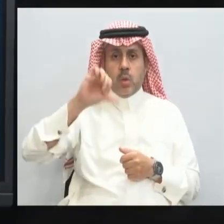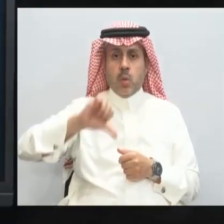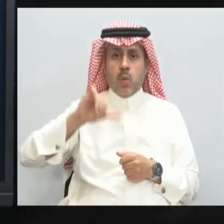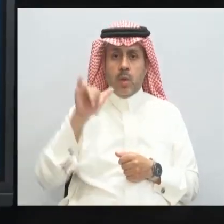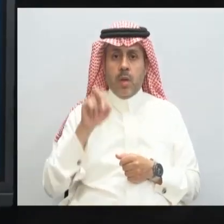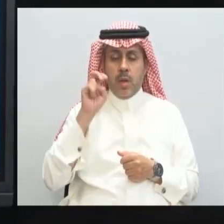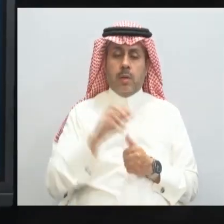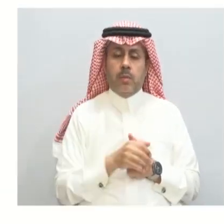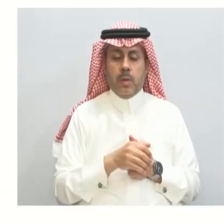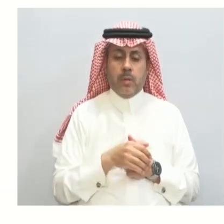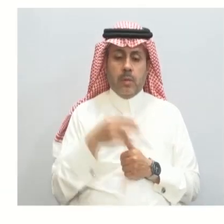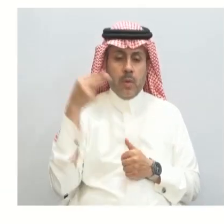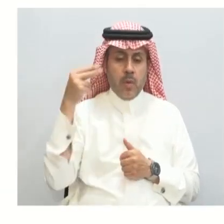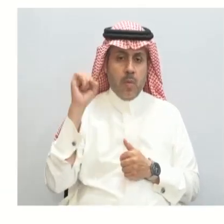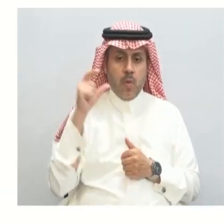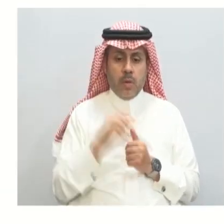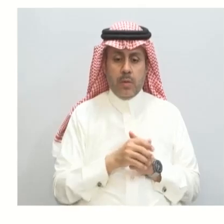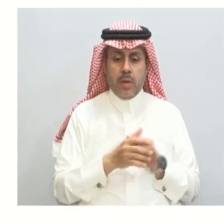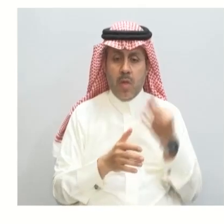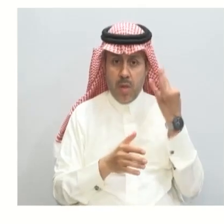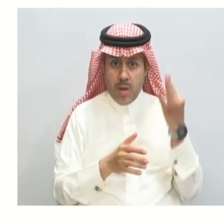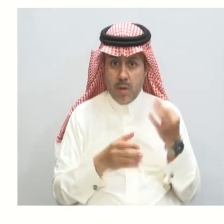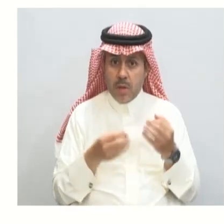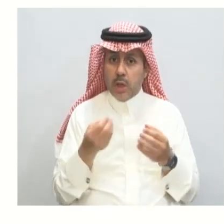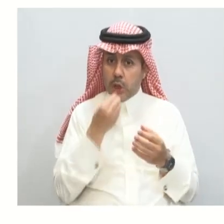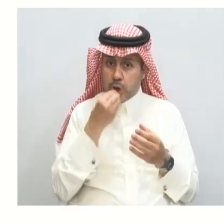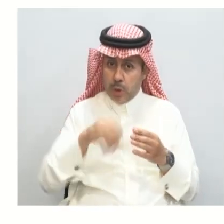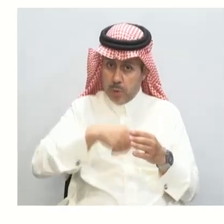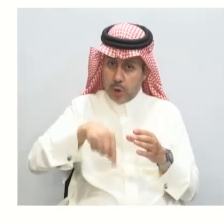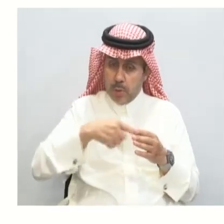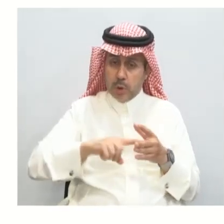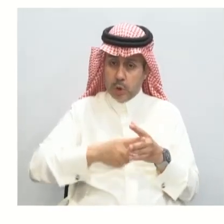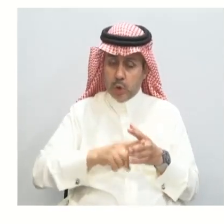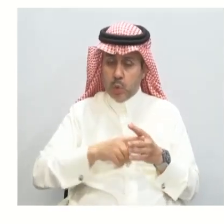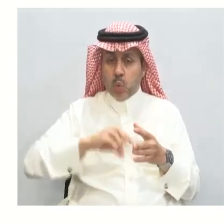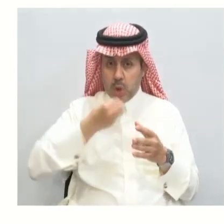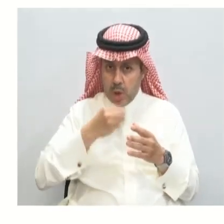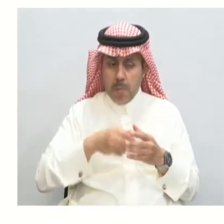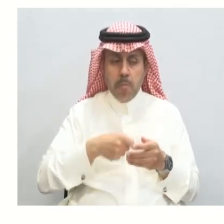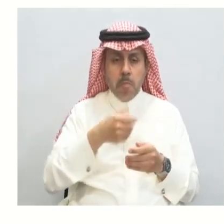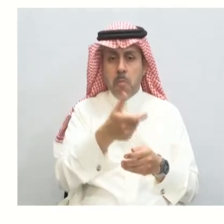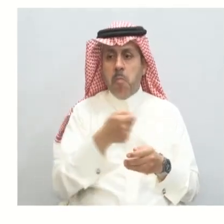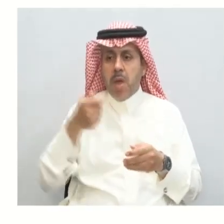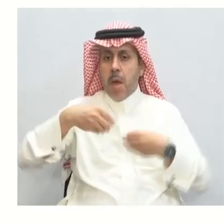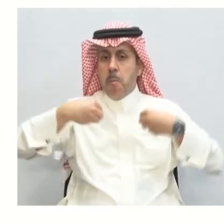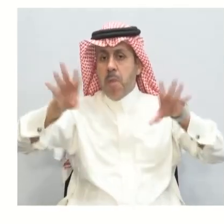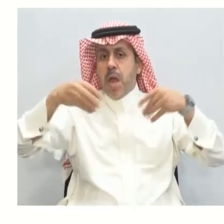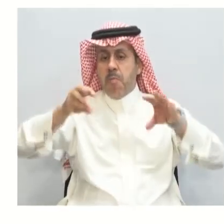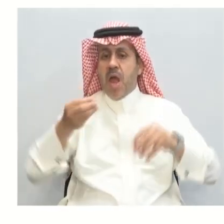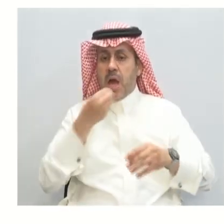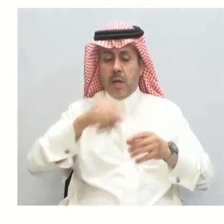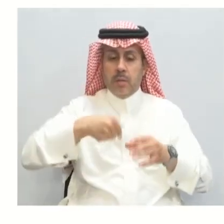الوقت ايضا نقول الطبخ في المنزل وبعد ذلك بيع الوجبات فهذه ايضا من الطرق